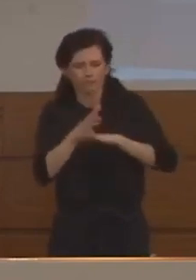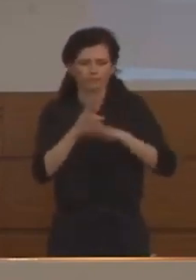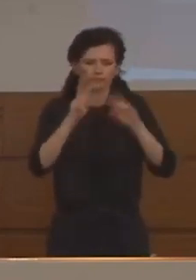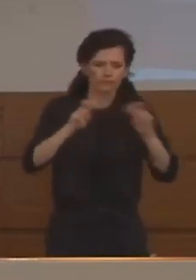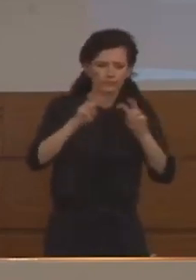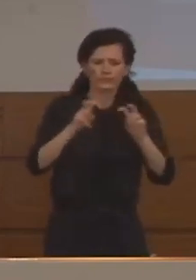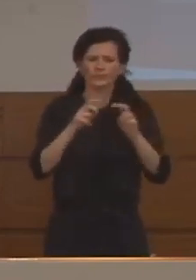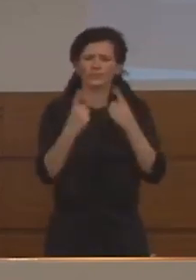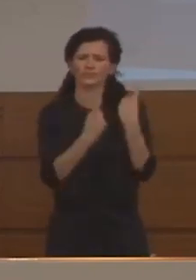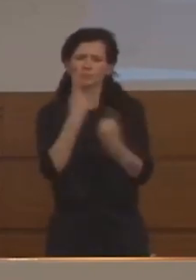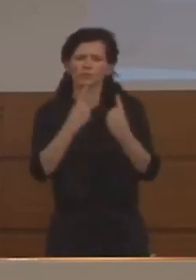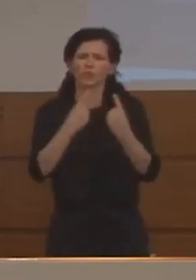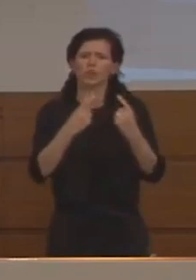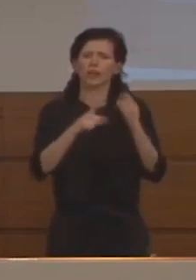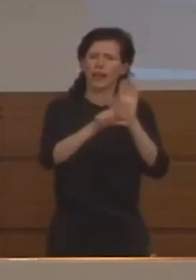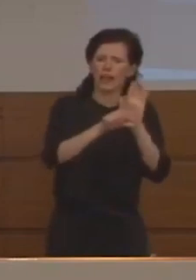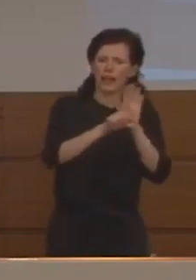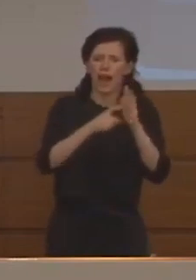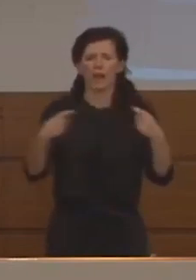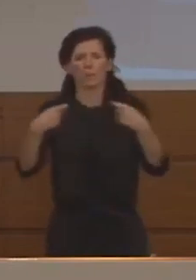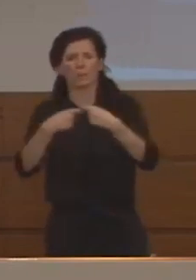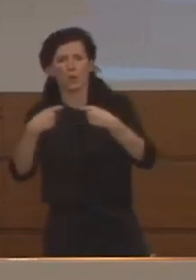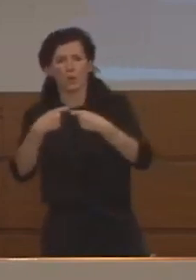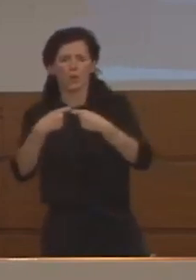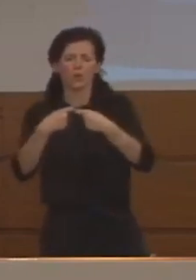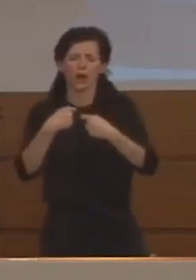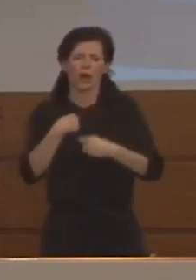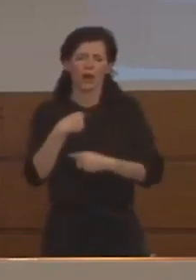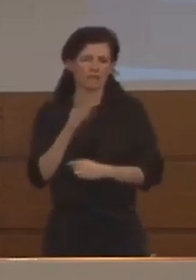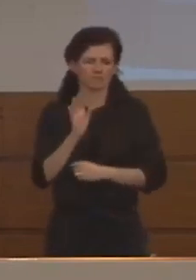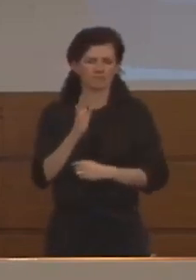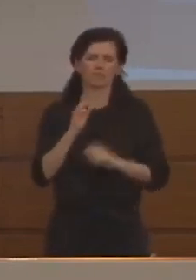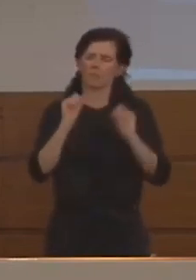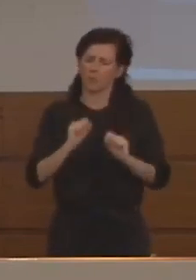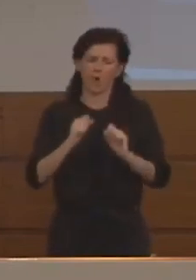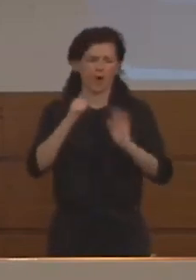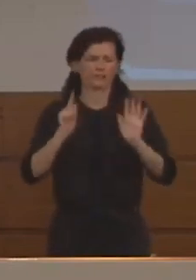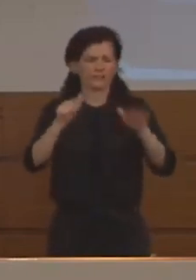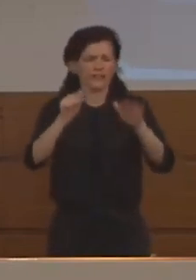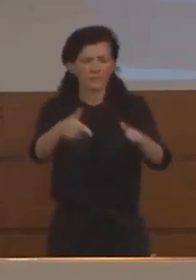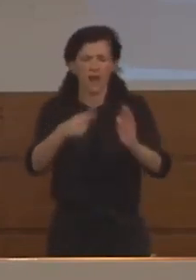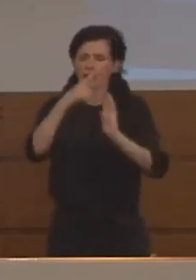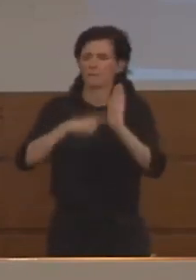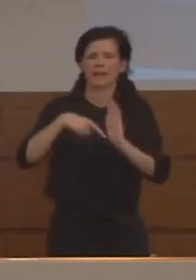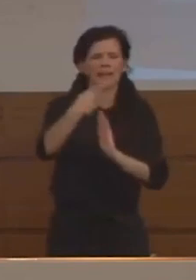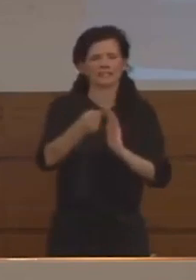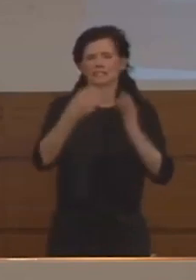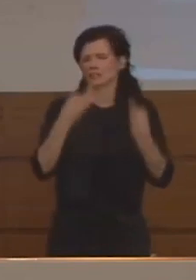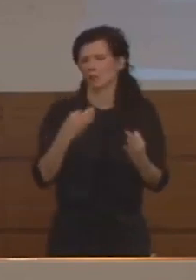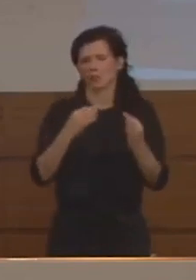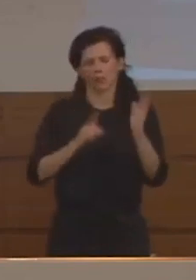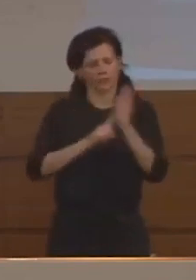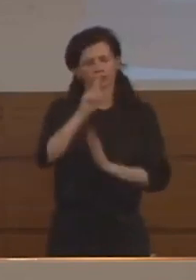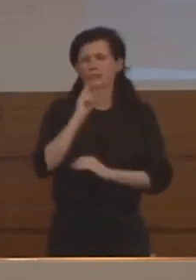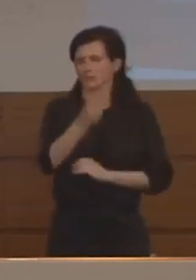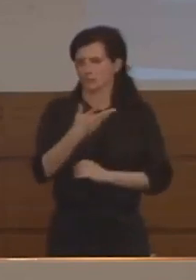non mi competono e che credo certamente troveranno poi una risposta nelle settimane e nei mesi futuri questo si sapeva fin dall'inizio che